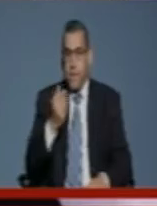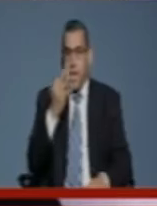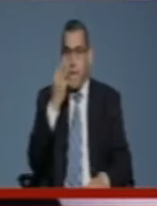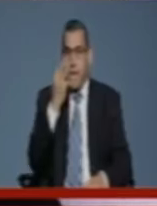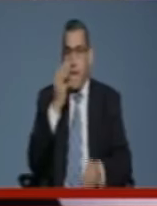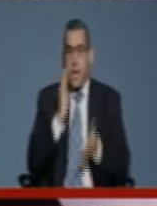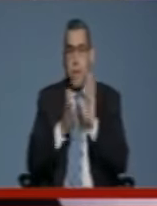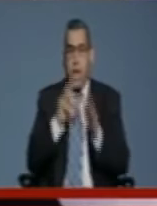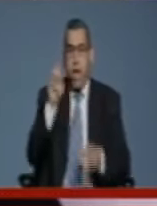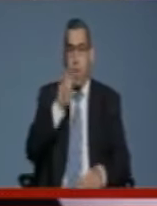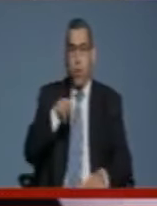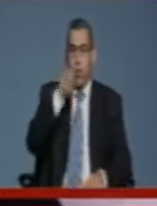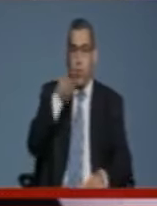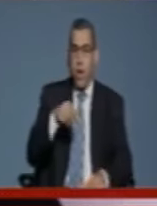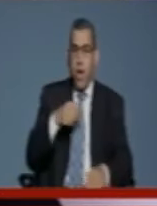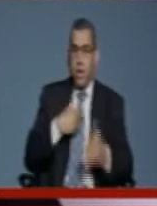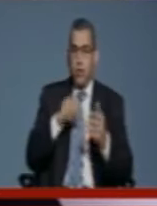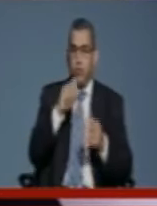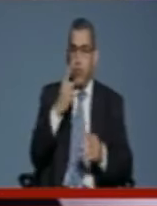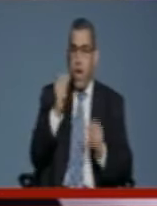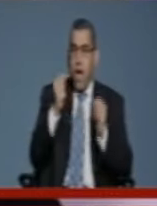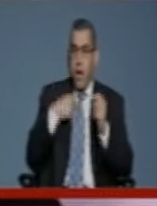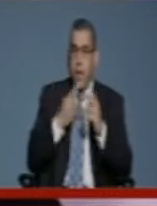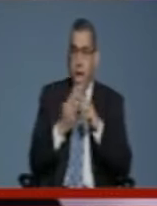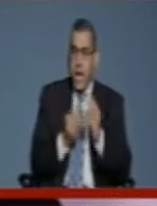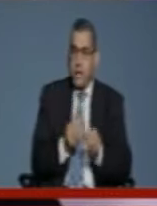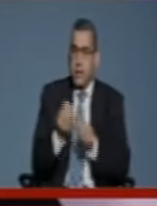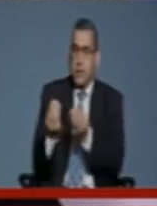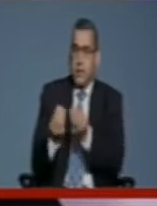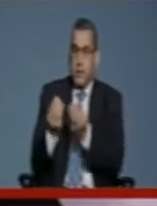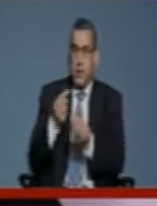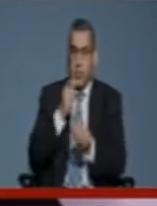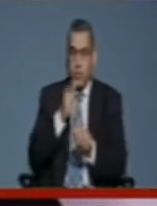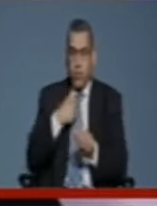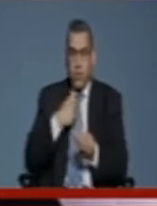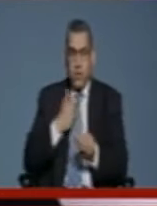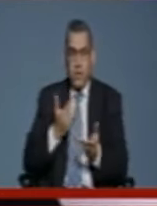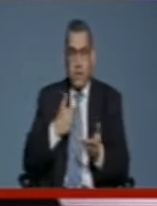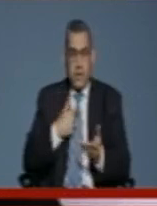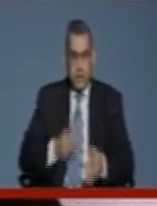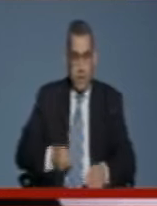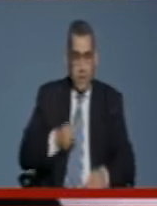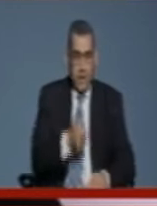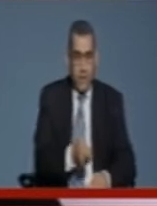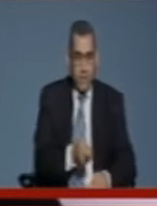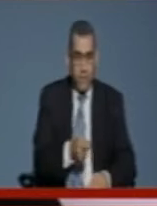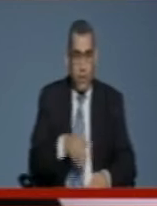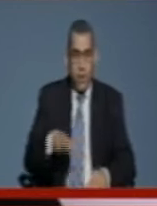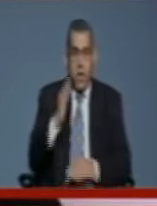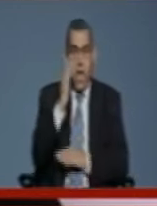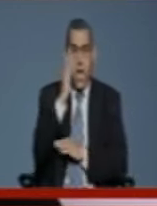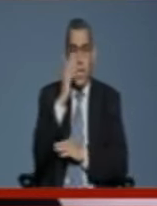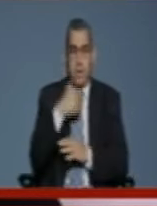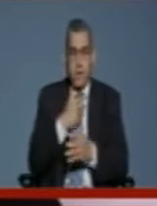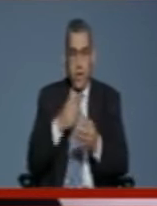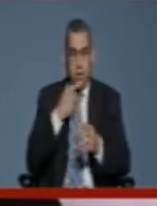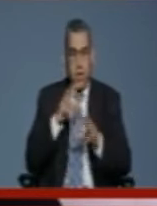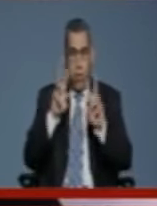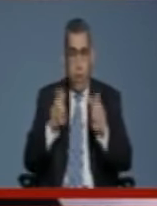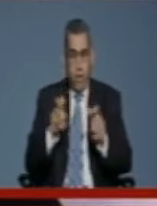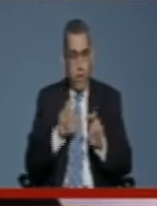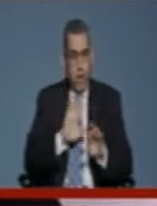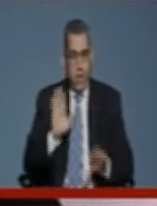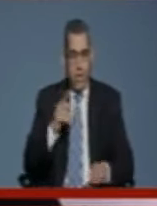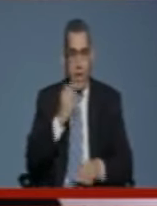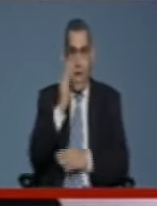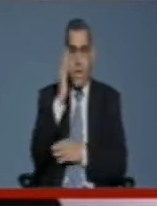اقدرش ابدا انا ما اوفرهمش، ما اقدرش، لانها حاجات اساسيه. خليني ارجع مره معاكم تاني،